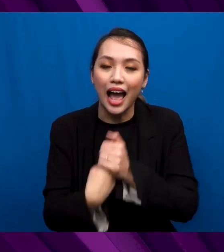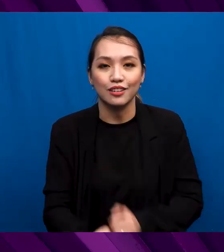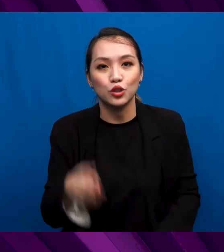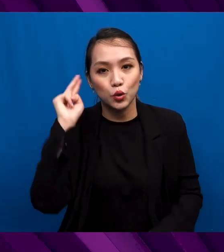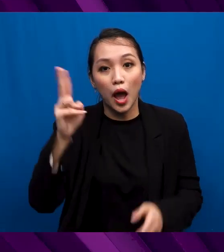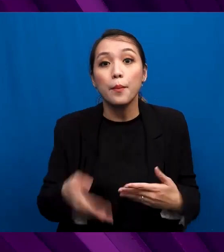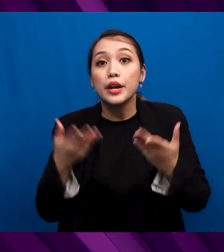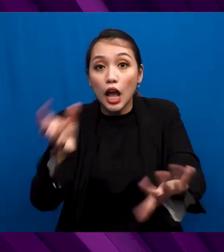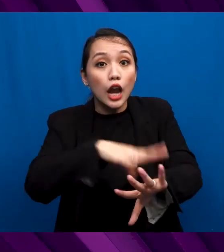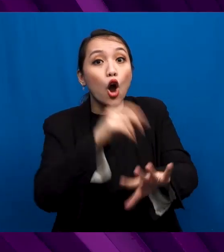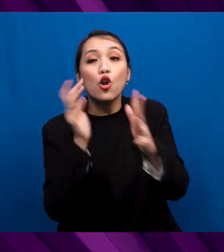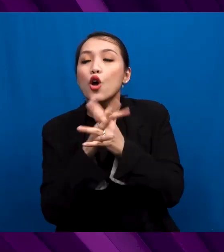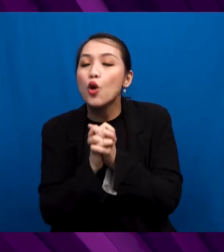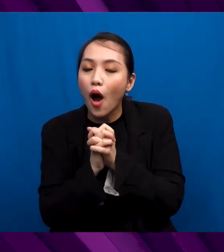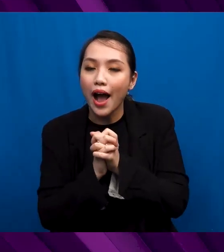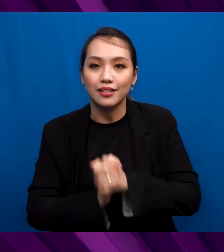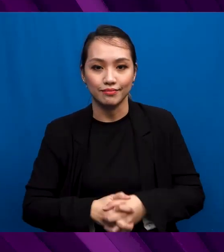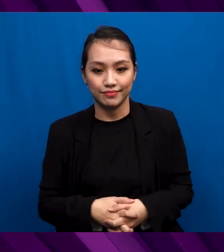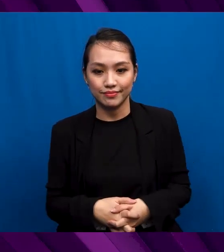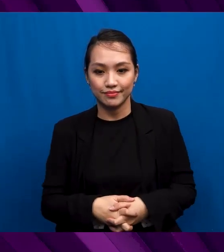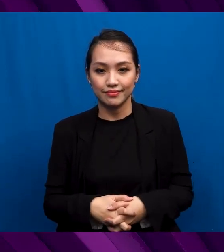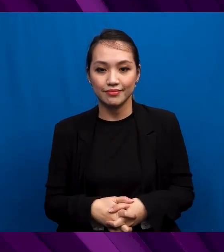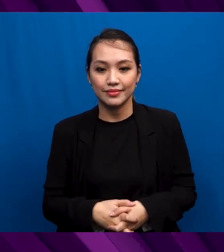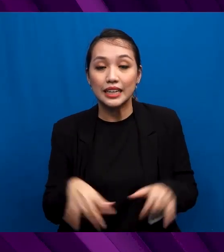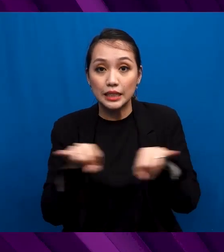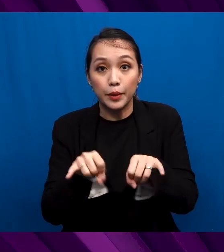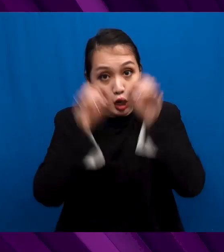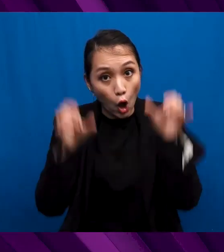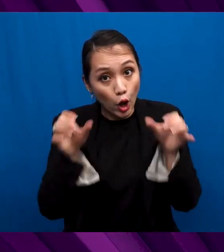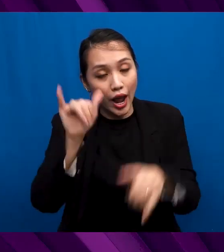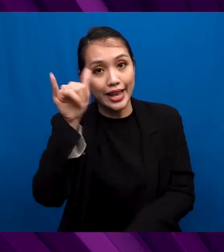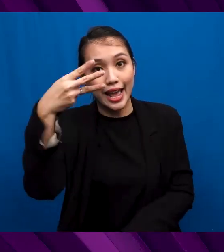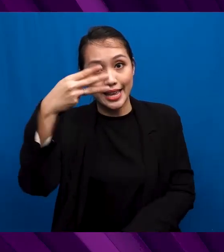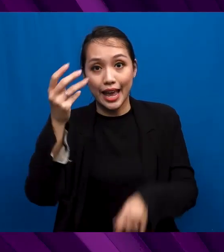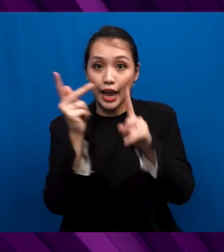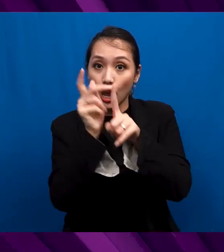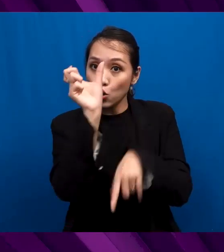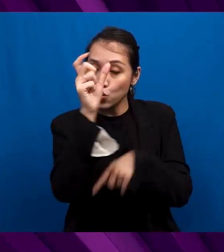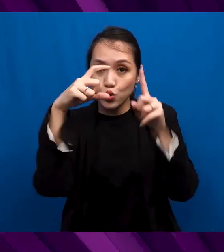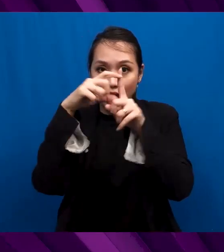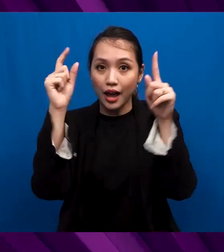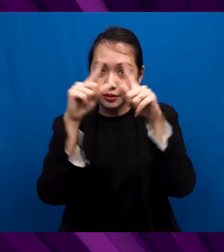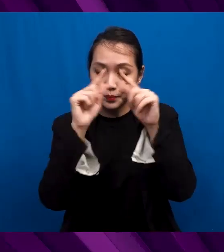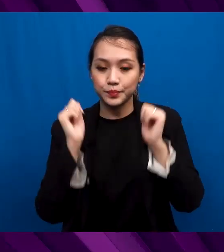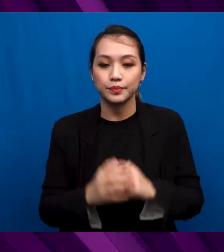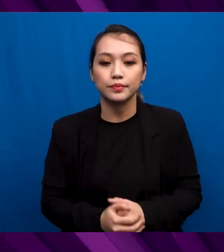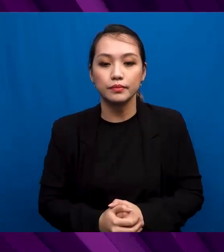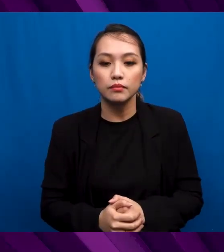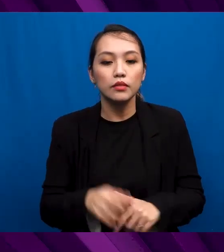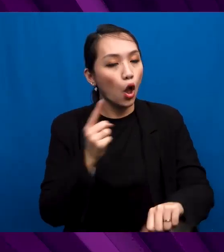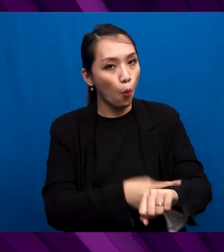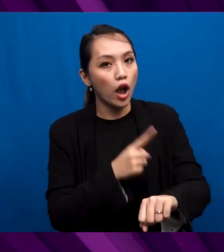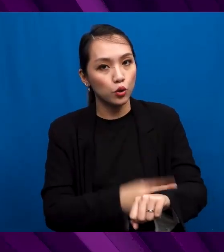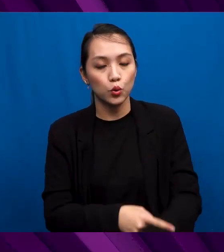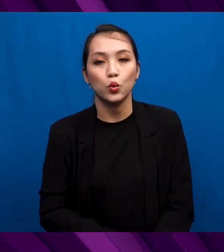Dengarkanlah ya Tuhan suara Yehuda. Inilah suku yang berdoa. Waktu kita berdoa, saya